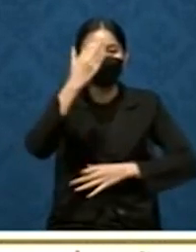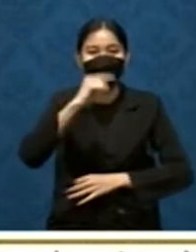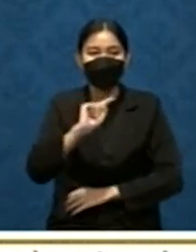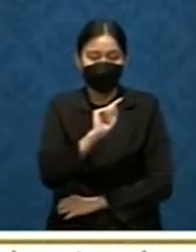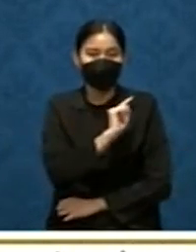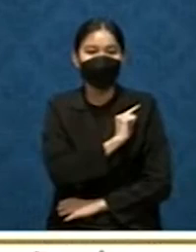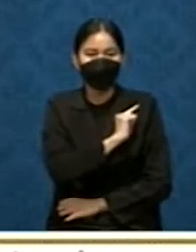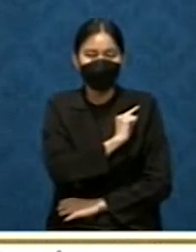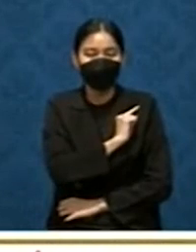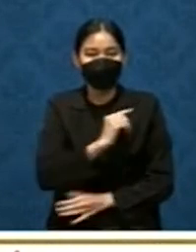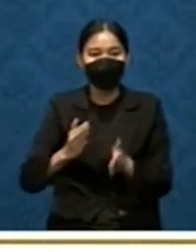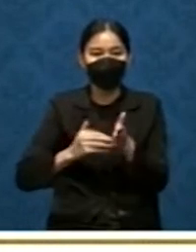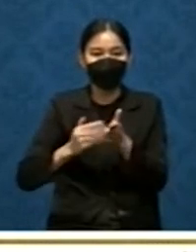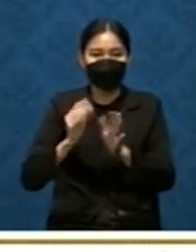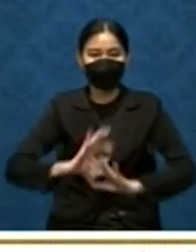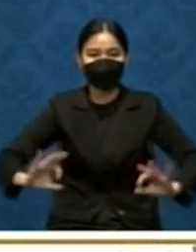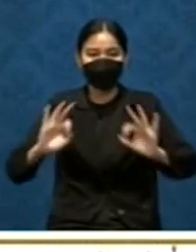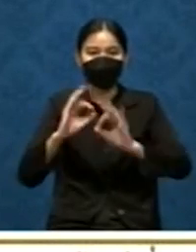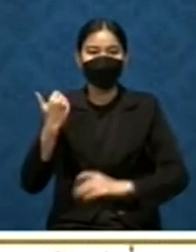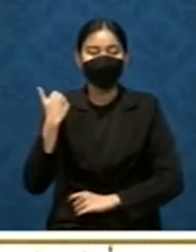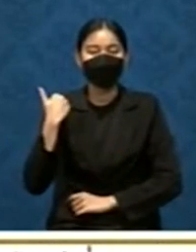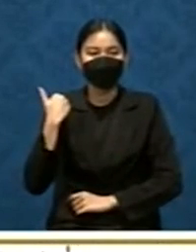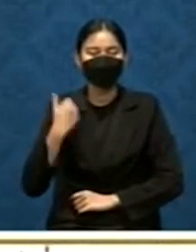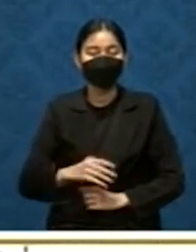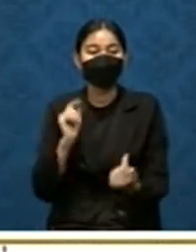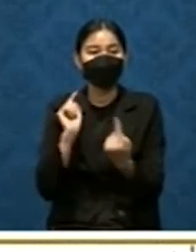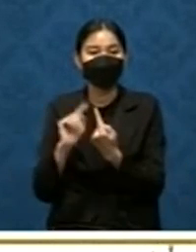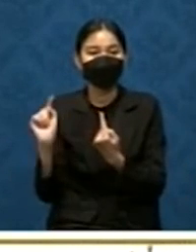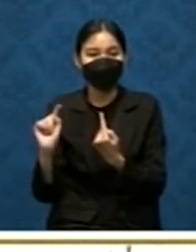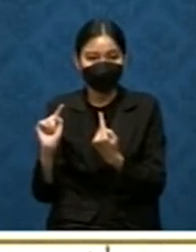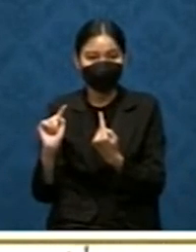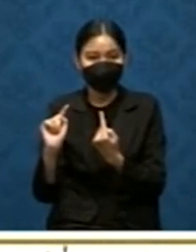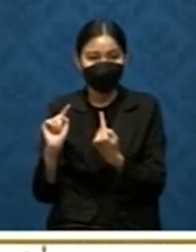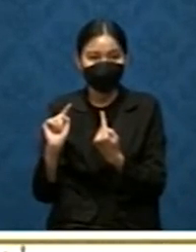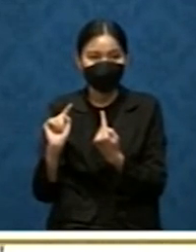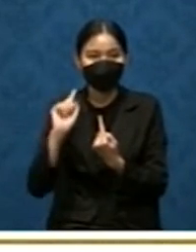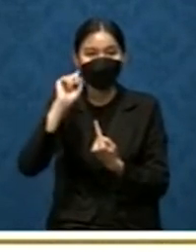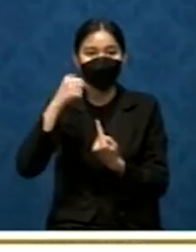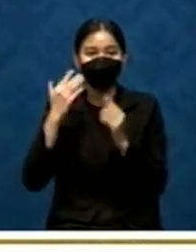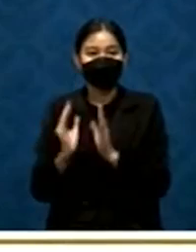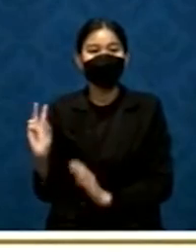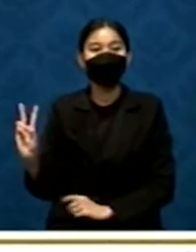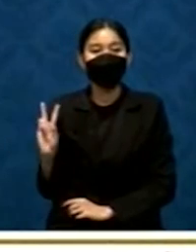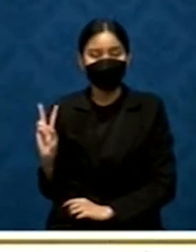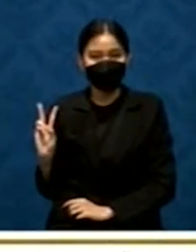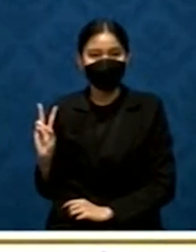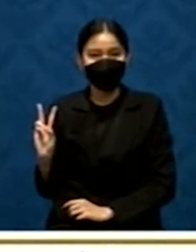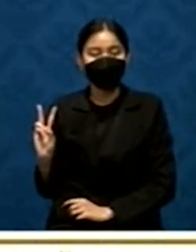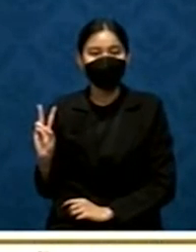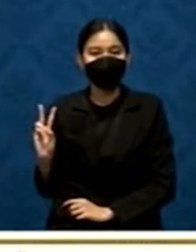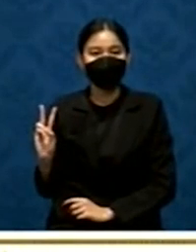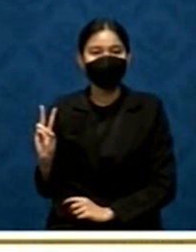ตามที่ได้กราบเรียนไปแล้วในเรื่องของน้องทั้งสองคนเนี่ยก็เป็นเรื่องที่เ